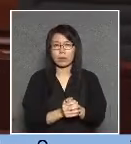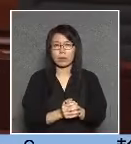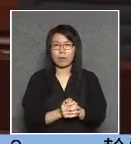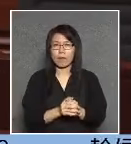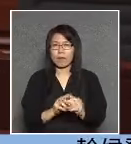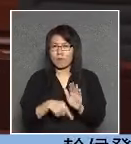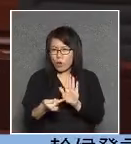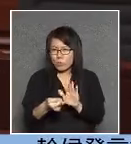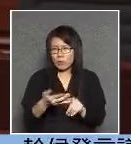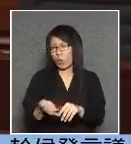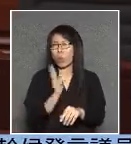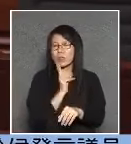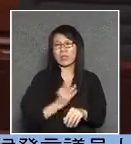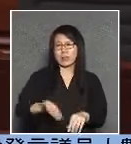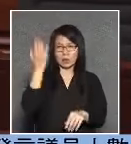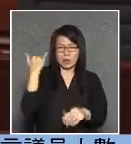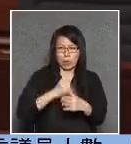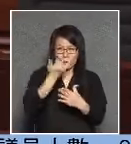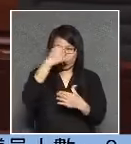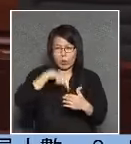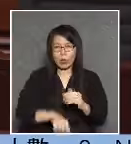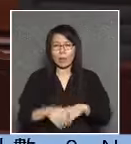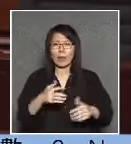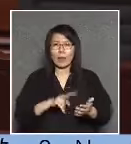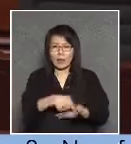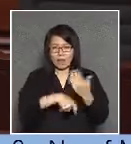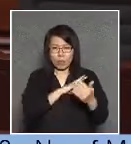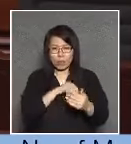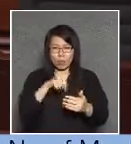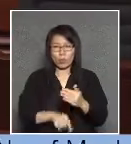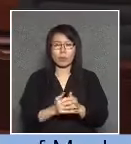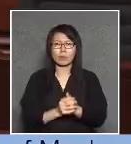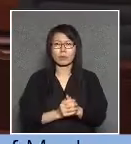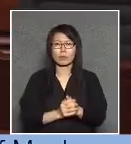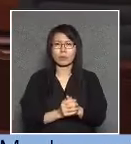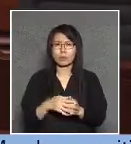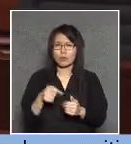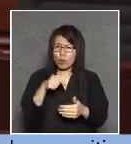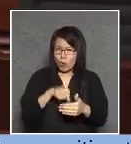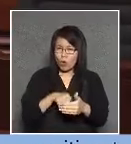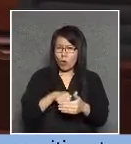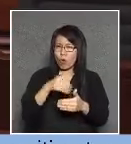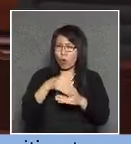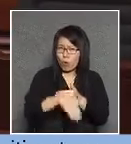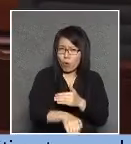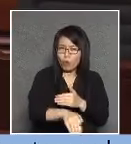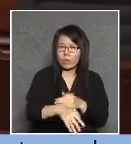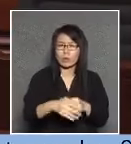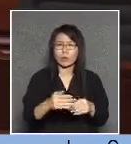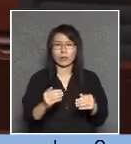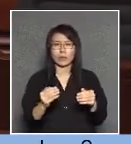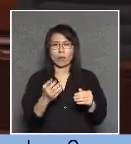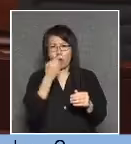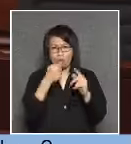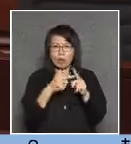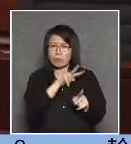去六個月我們在這個議會裏面在內在外的居民可以見